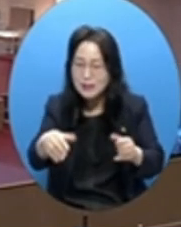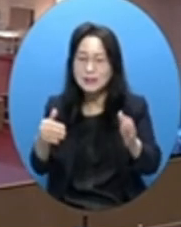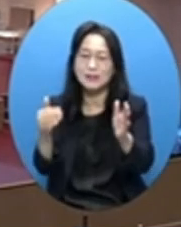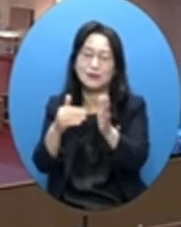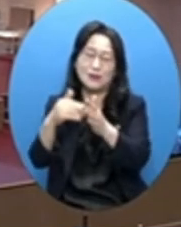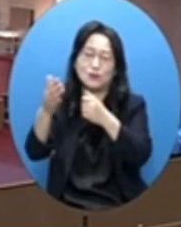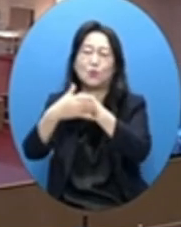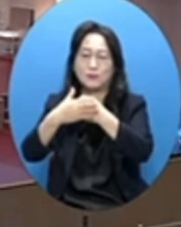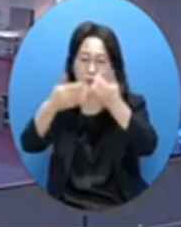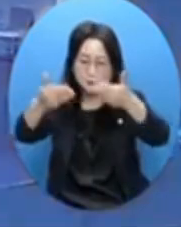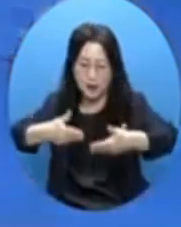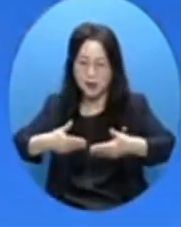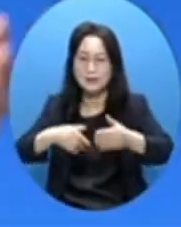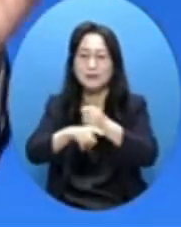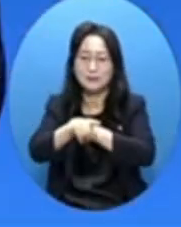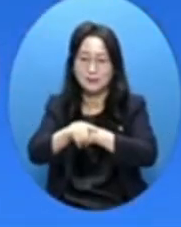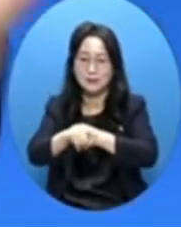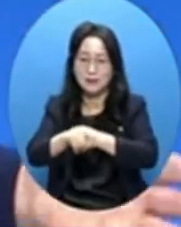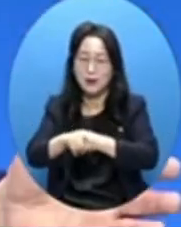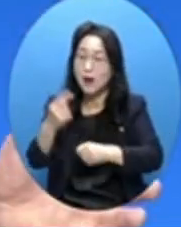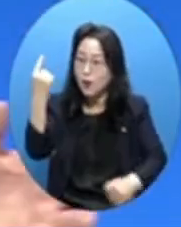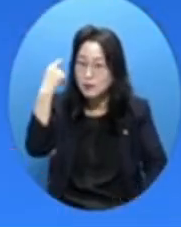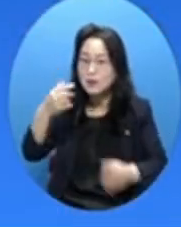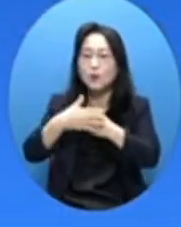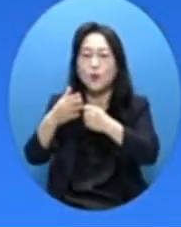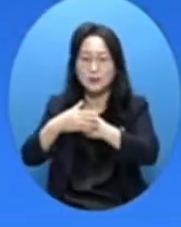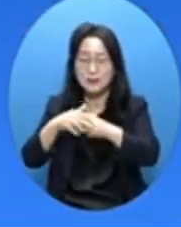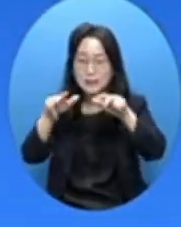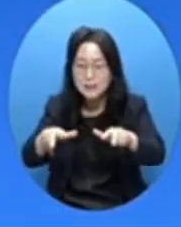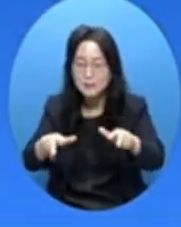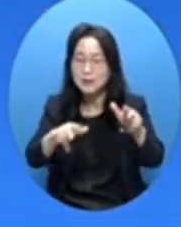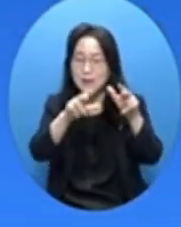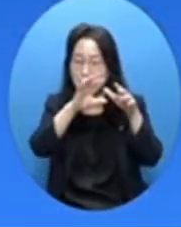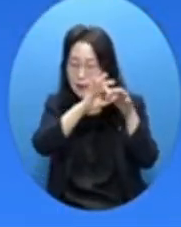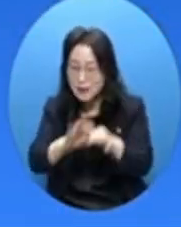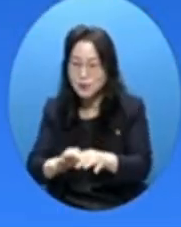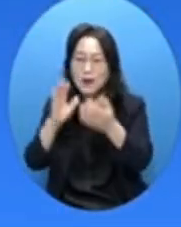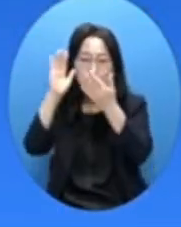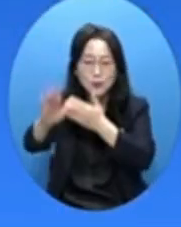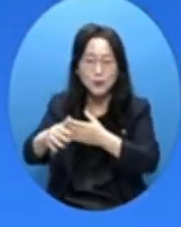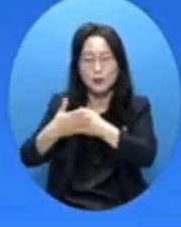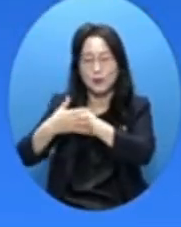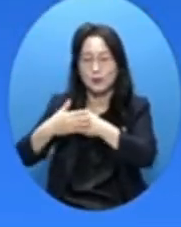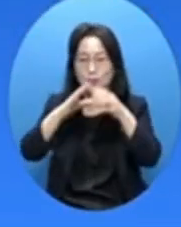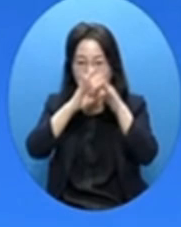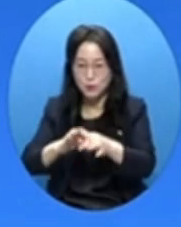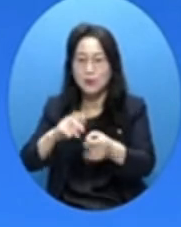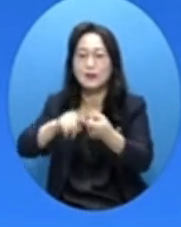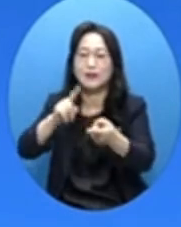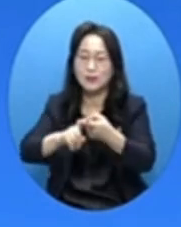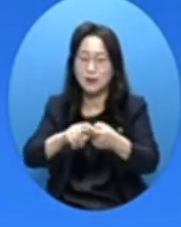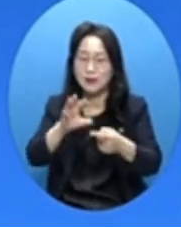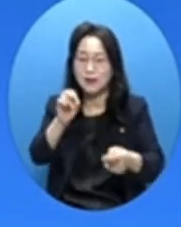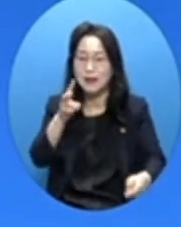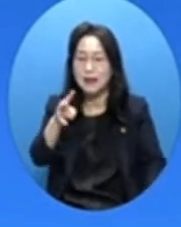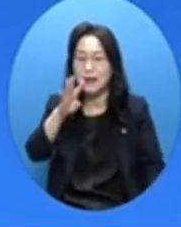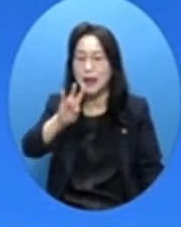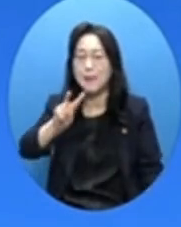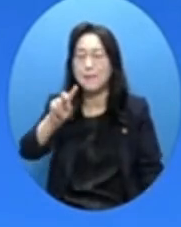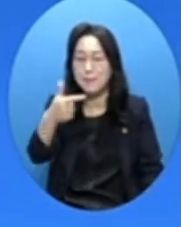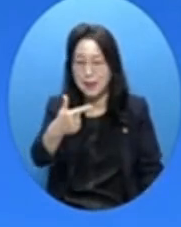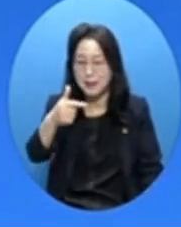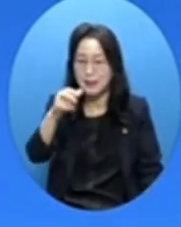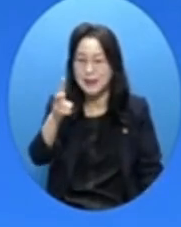우리를 2 오셨다 엇 이거 도우신 하나님 지금 놓으시고 앞으로 넣으실 것이다 4 그 말씀이 바로 에벤에셀의 입니다